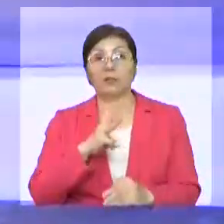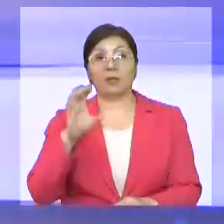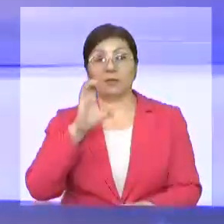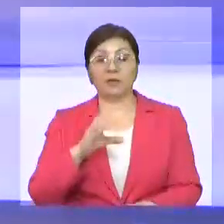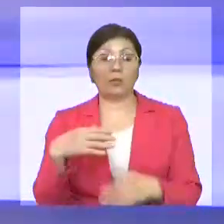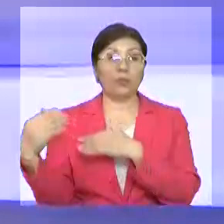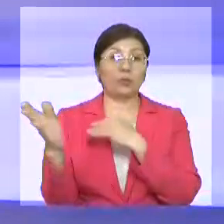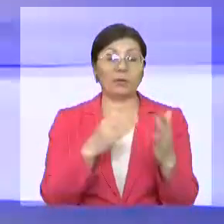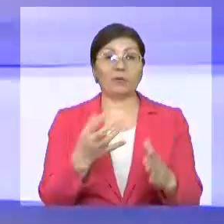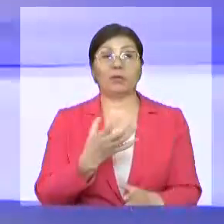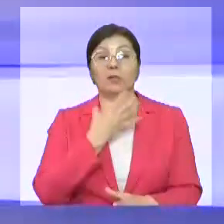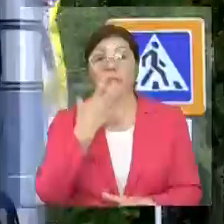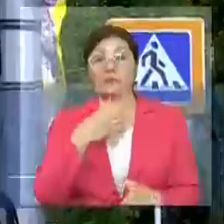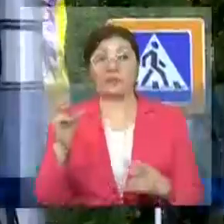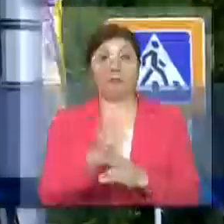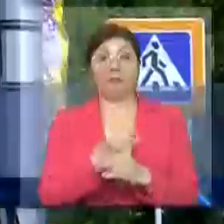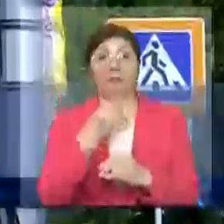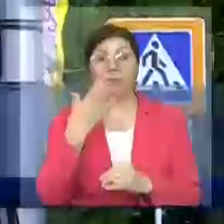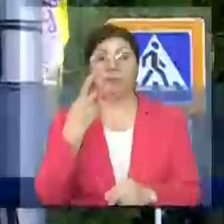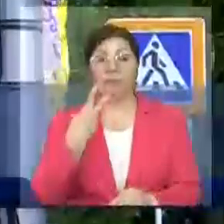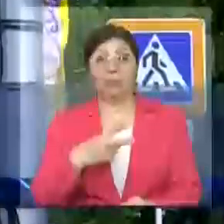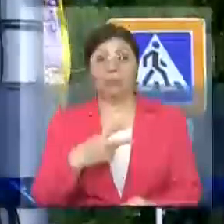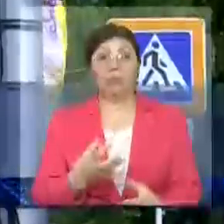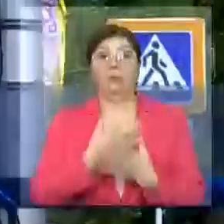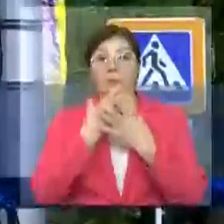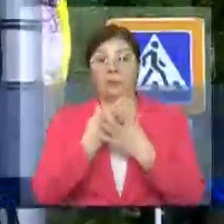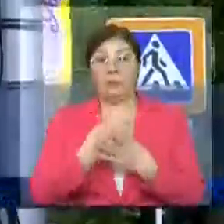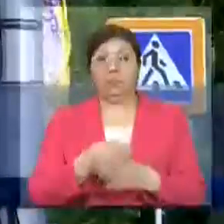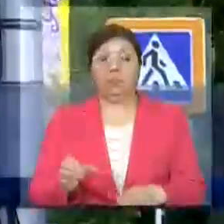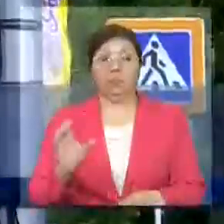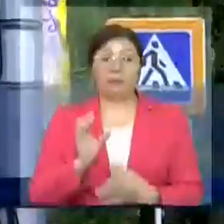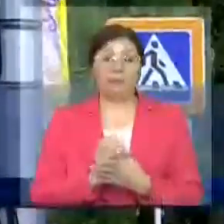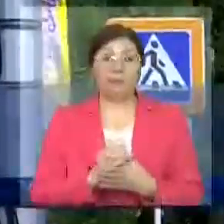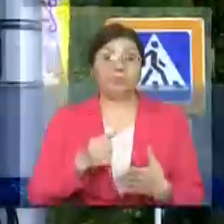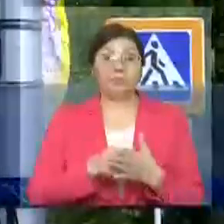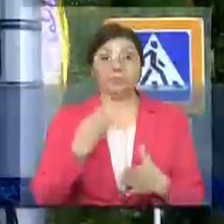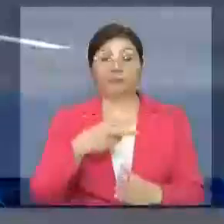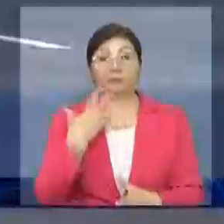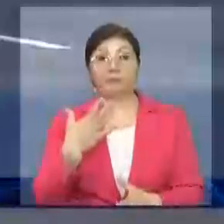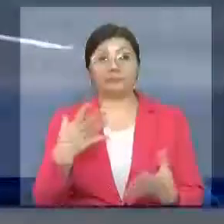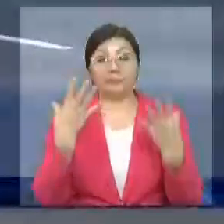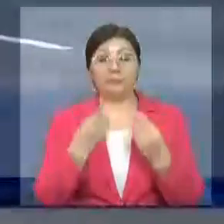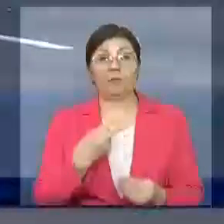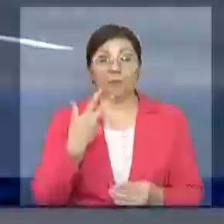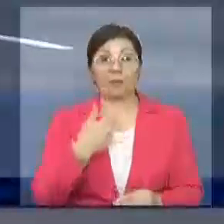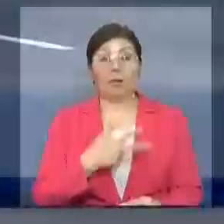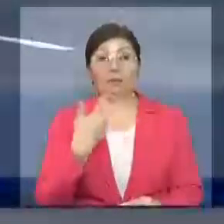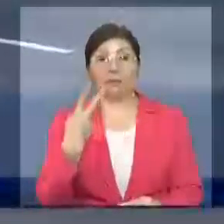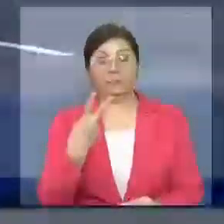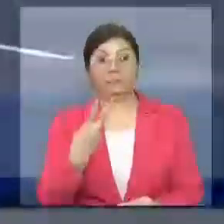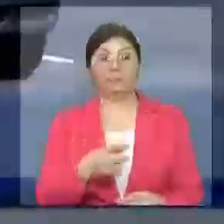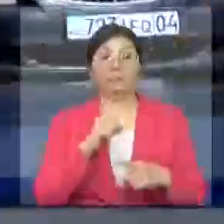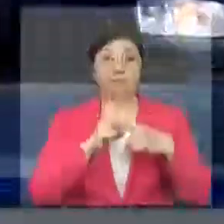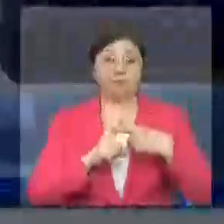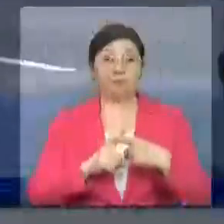секунду. Температура воздуха ночью 15-20 градусов тепла, на юге до 23. Днем 27-32 градуса со знаком